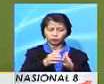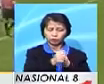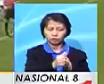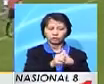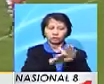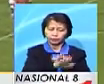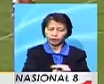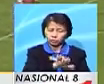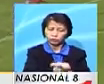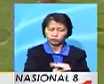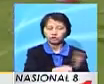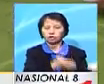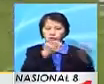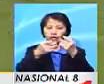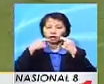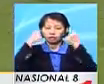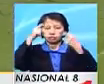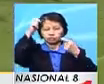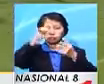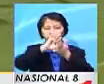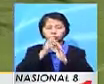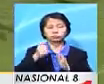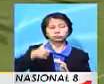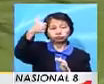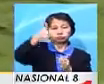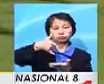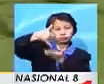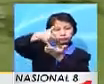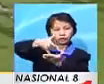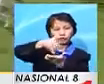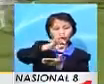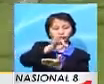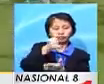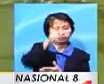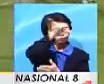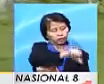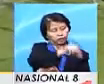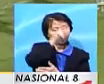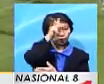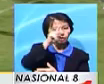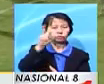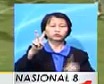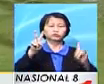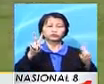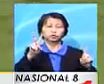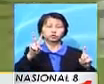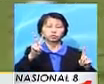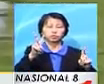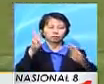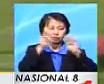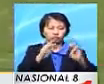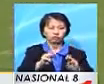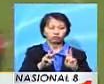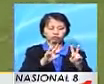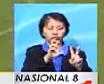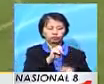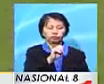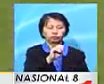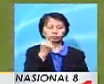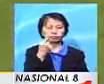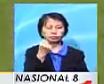ini dan berjaya membawa Terengganu menjadi juara Piala FA selepas menewaskan Kelantan 2-1 pada musim